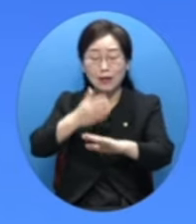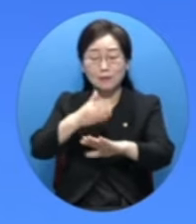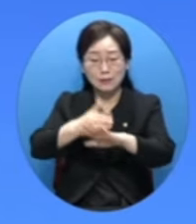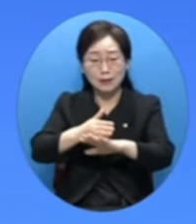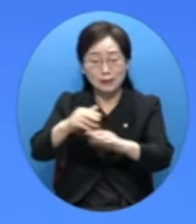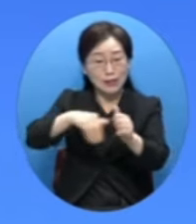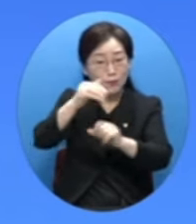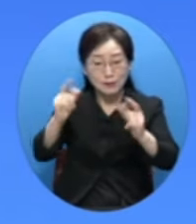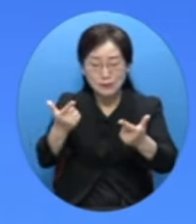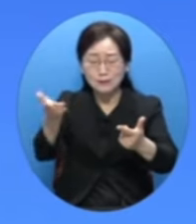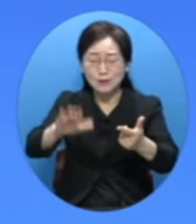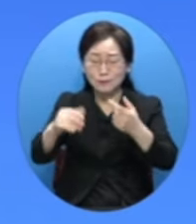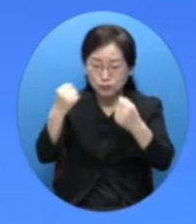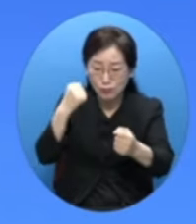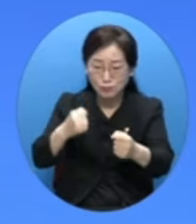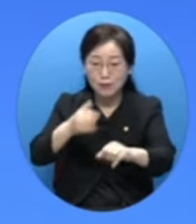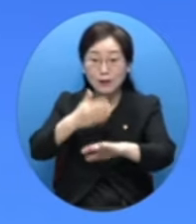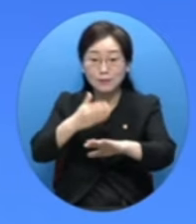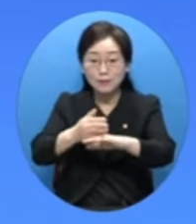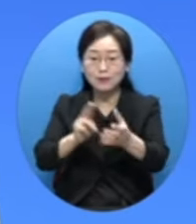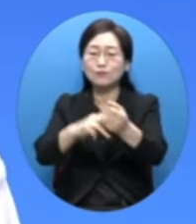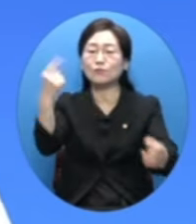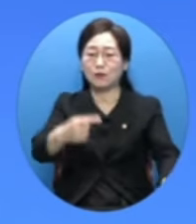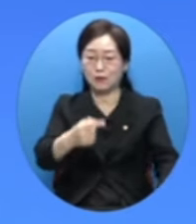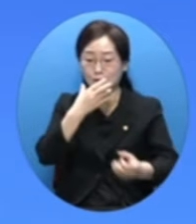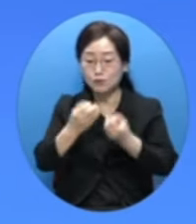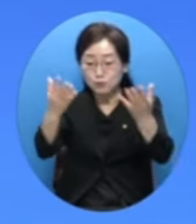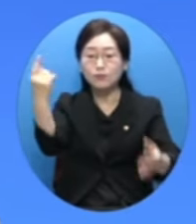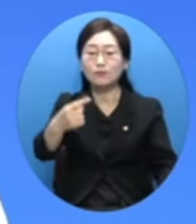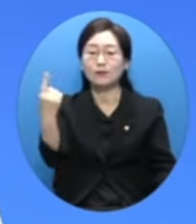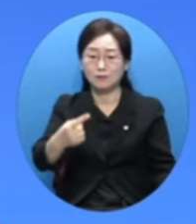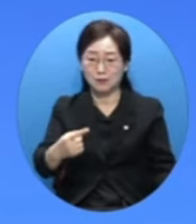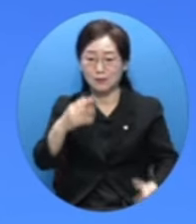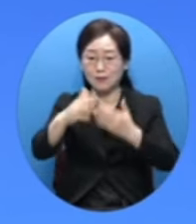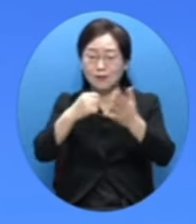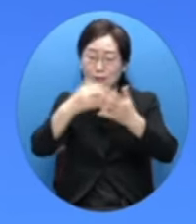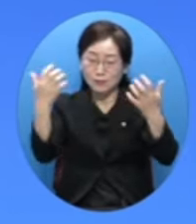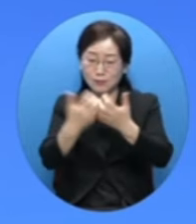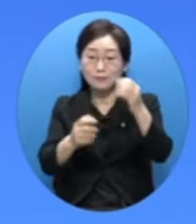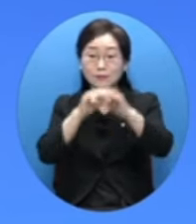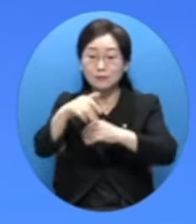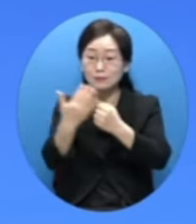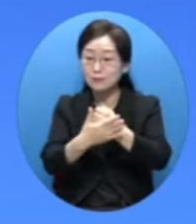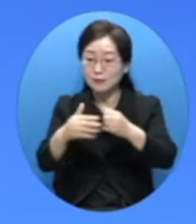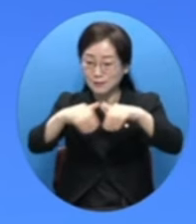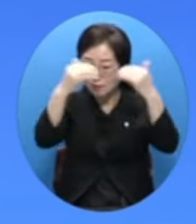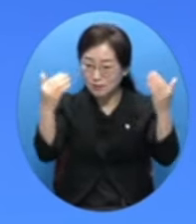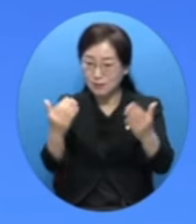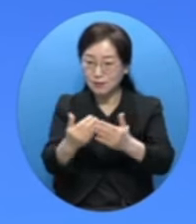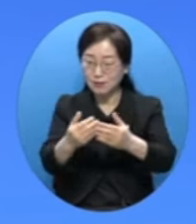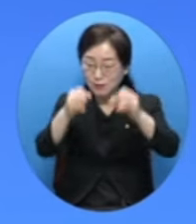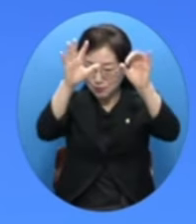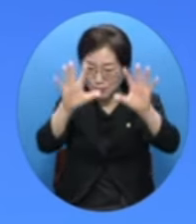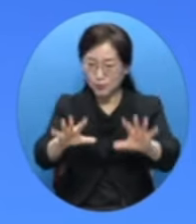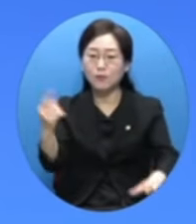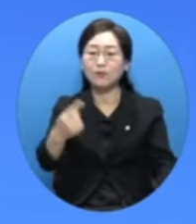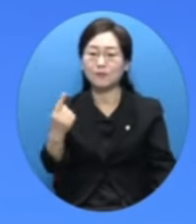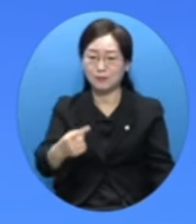감사하면 기적이 일어나는 것입니다. 축복이 다가오는 것입니다. 하면 넘치는 은혜가 우리 모두에게 임하게 될 것입니다.